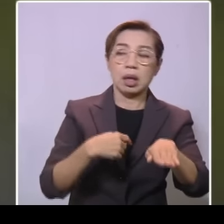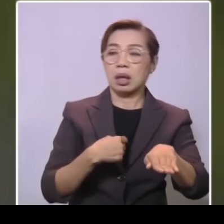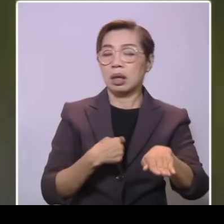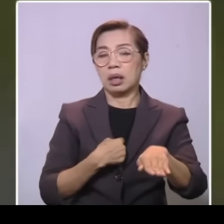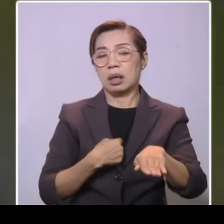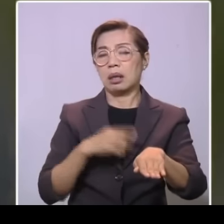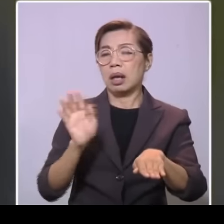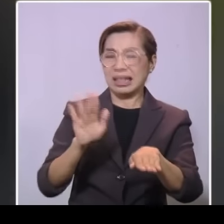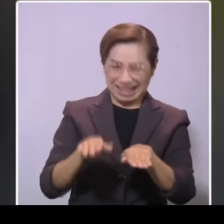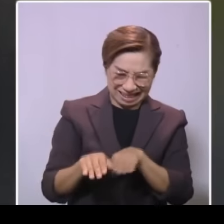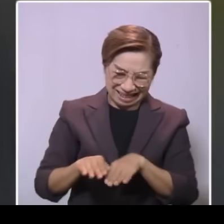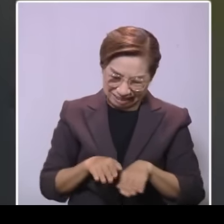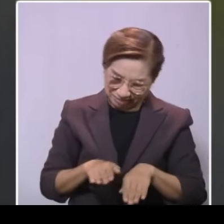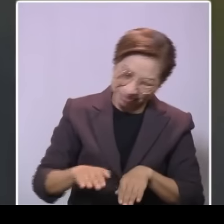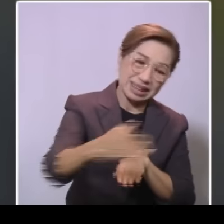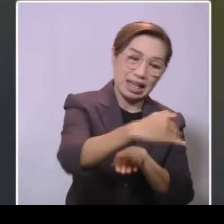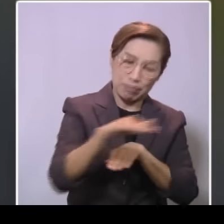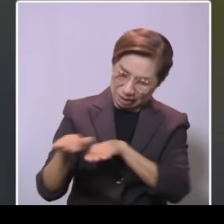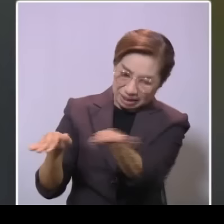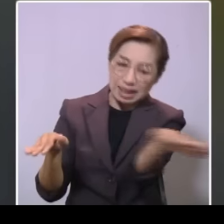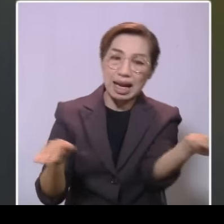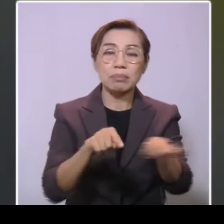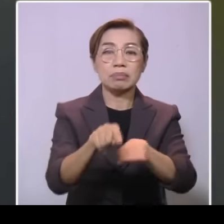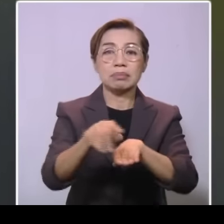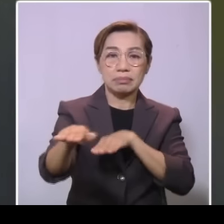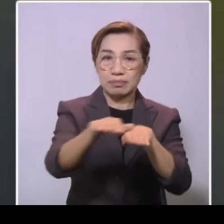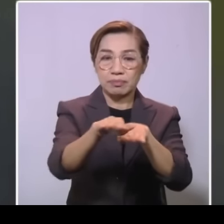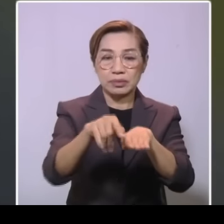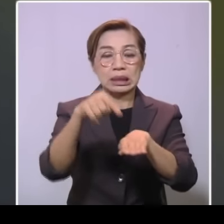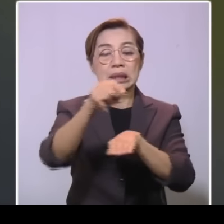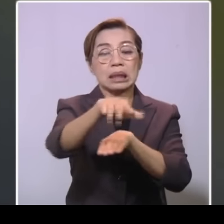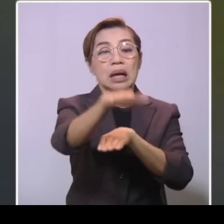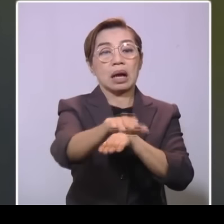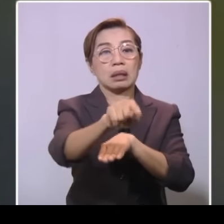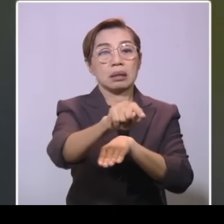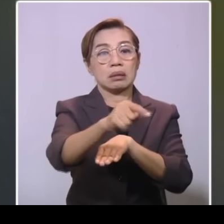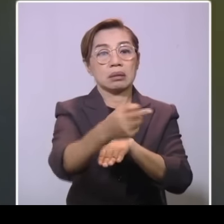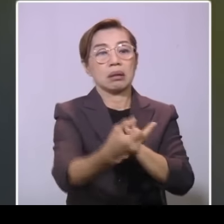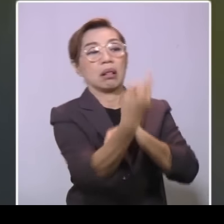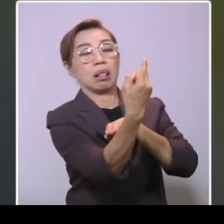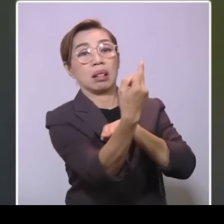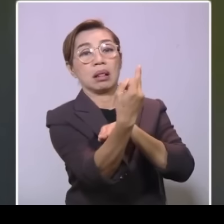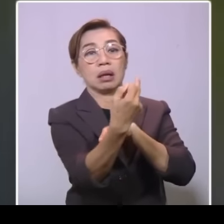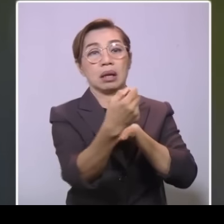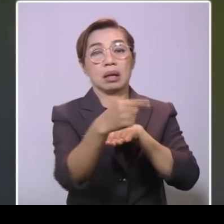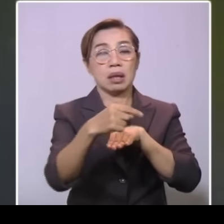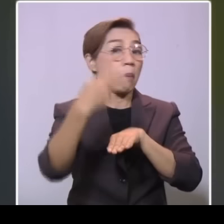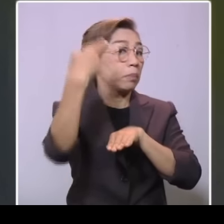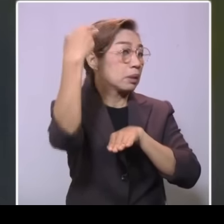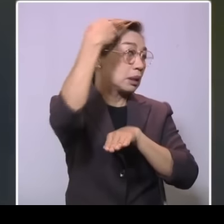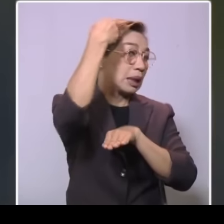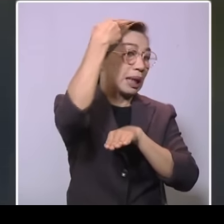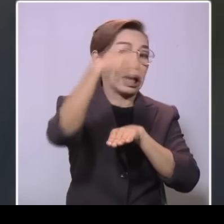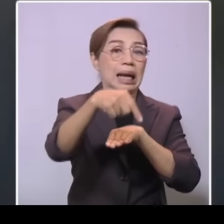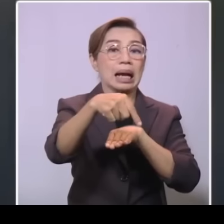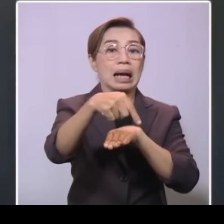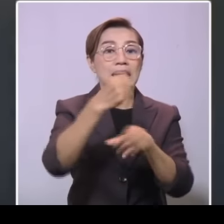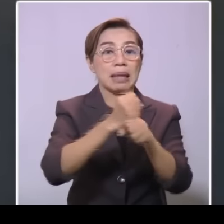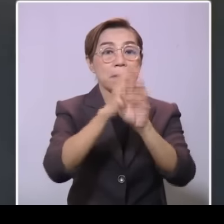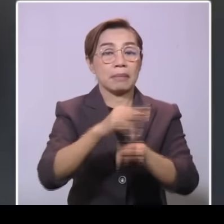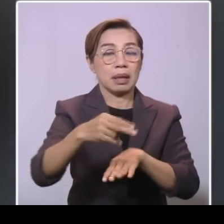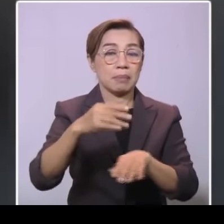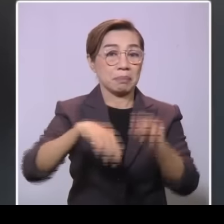รถอ่ะนะคะฉันก็เลยต้องอยู่เลนนี้ปรากฏว่านี่เลยค่ะยกนิ้วกลางให้แล้วก็ทำท่าเอาปืนจ่อหัวด้วยพ